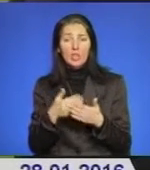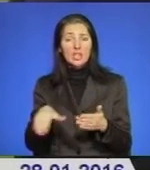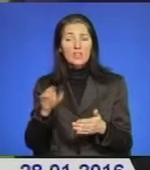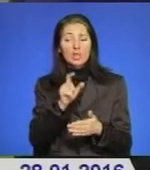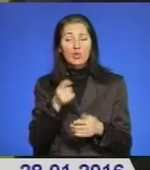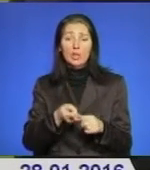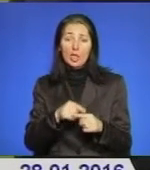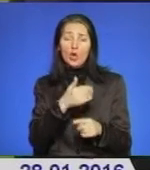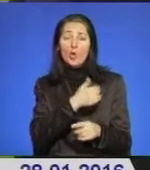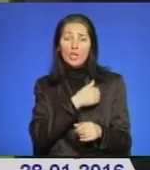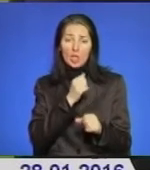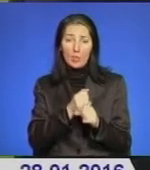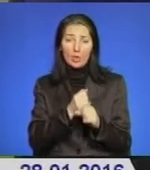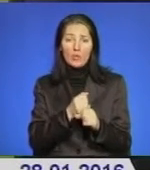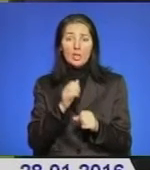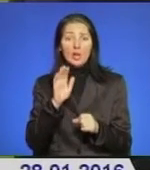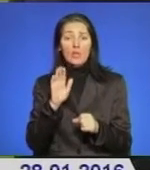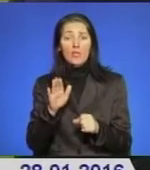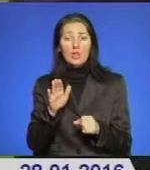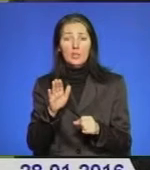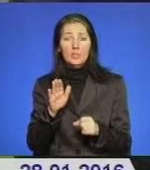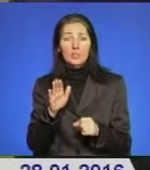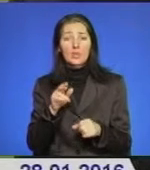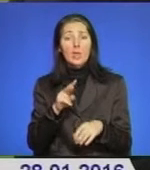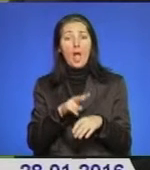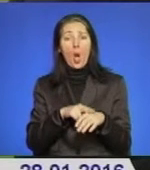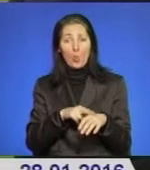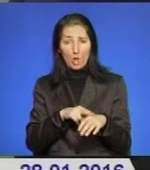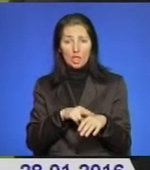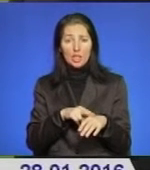які хотіли працювати в поліції,